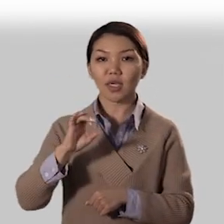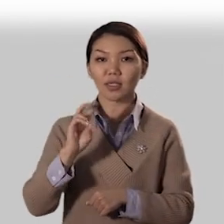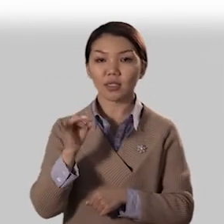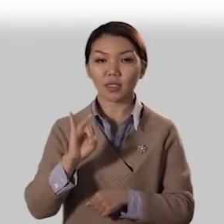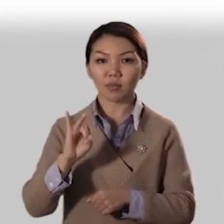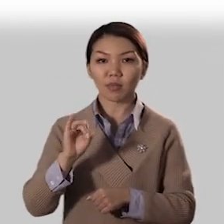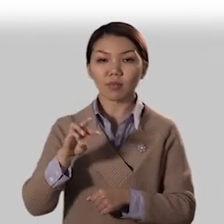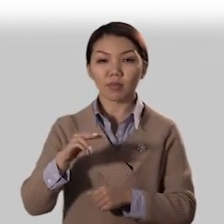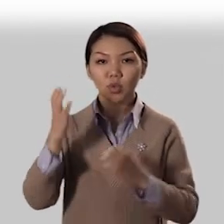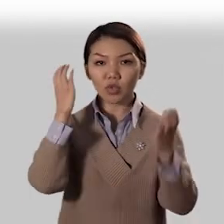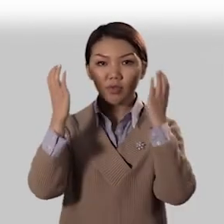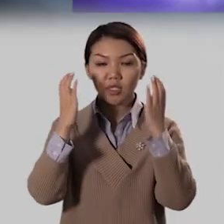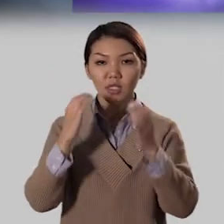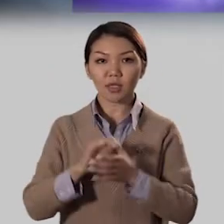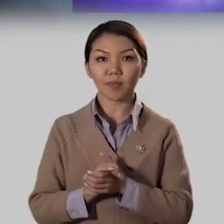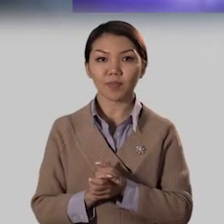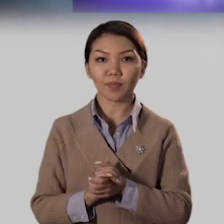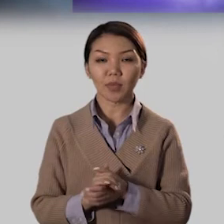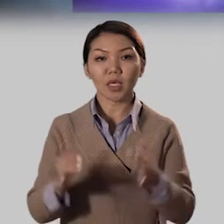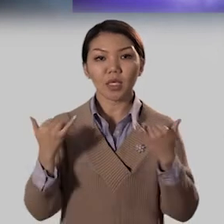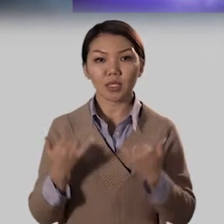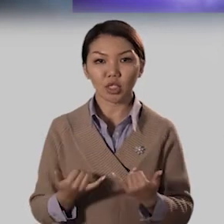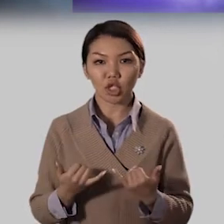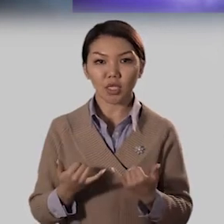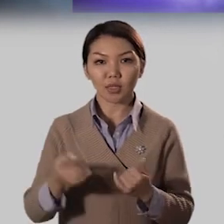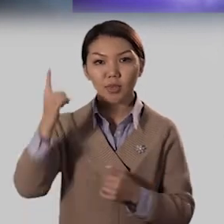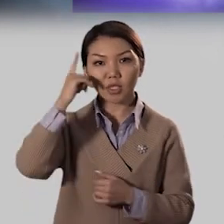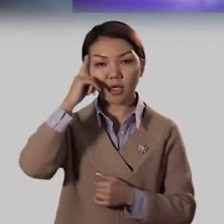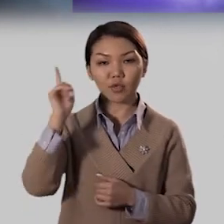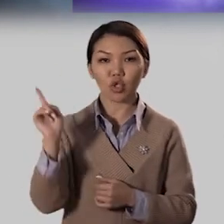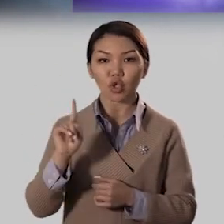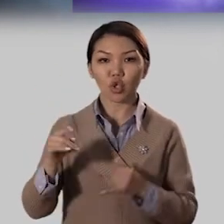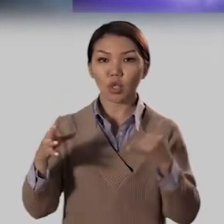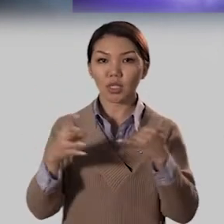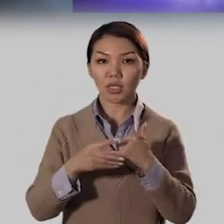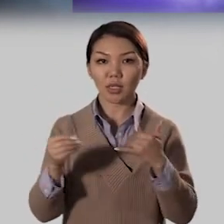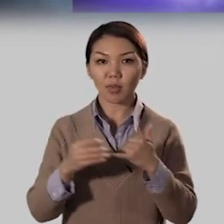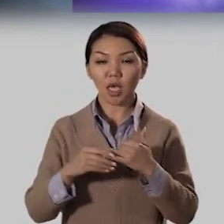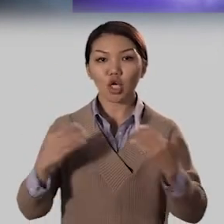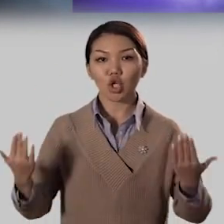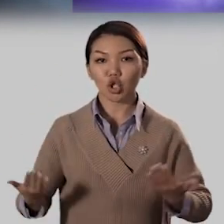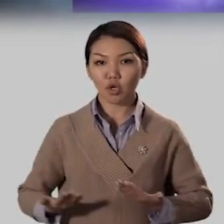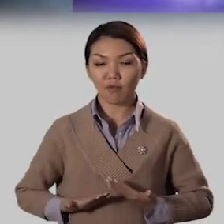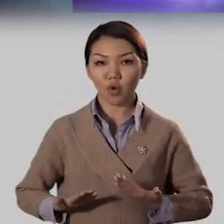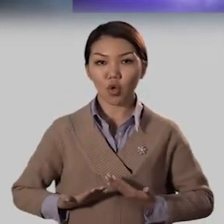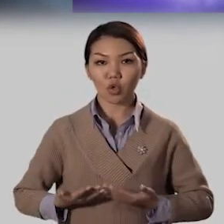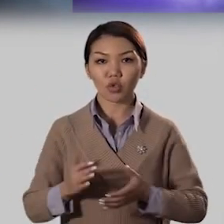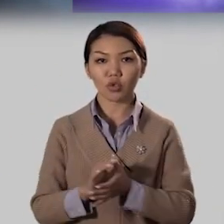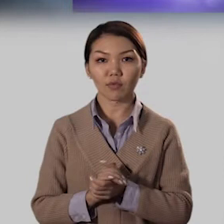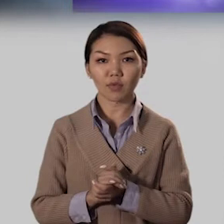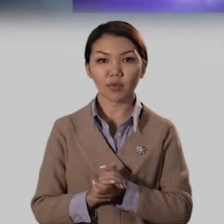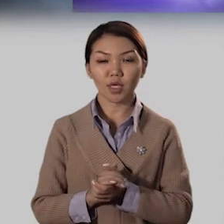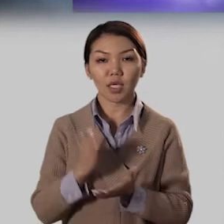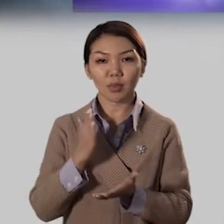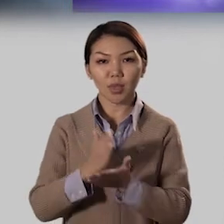рассматривать на уроке оси раз представьте что земля живое существо наделенное